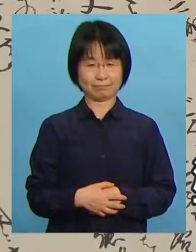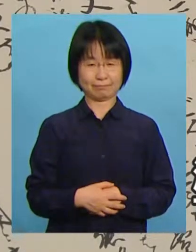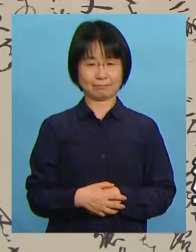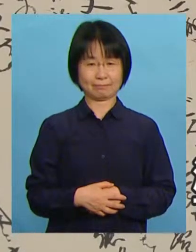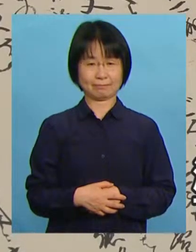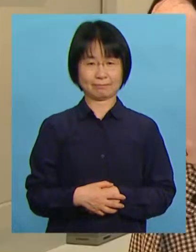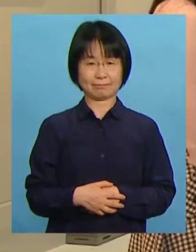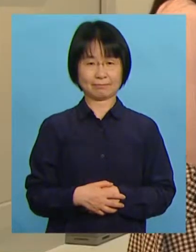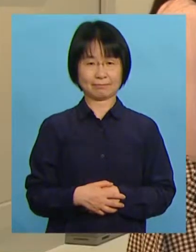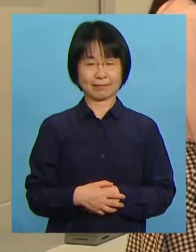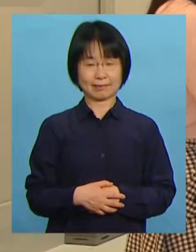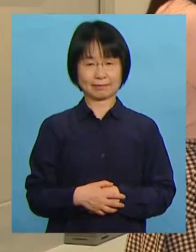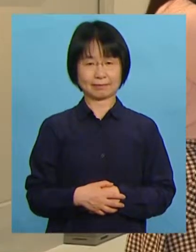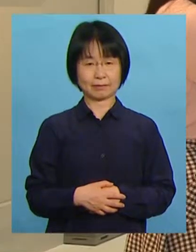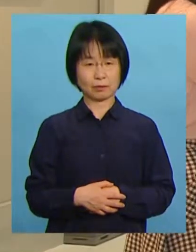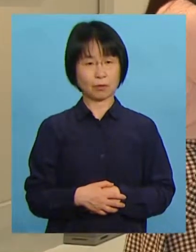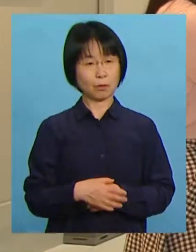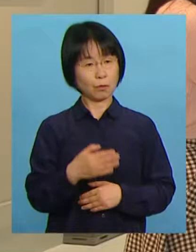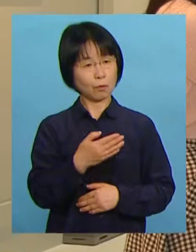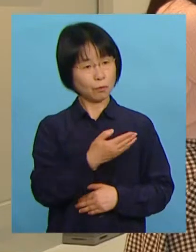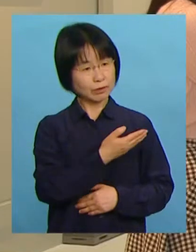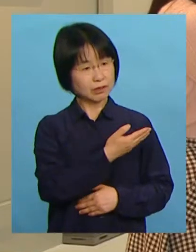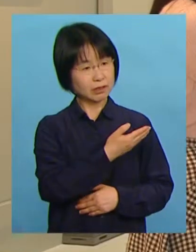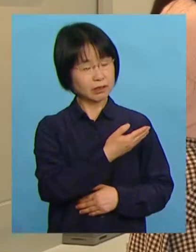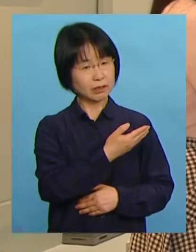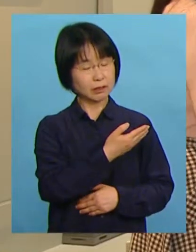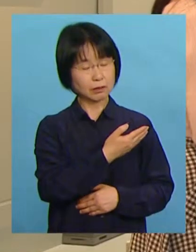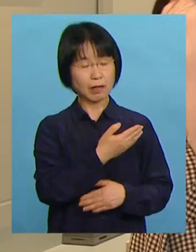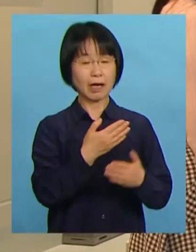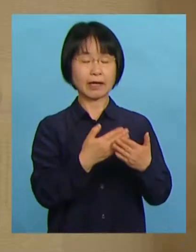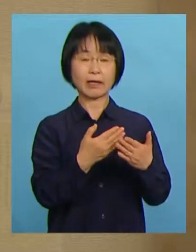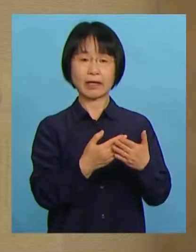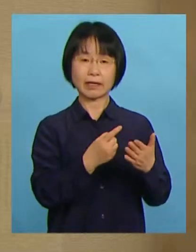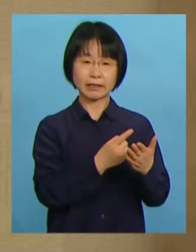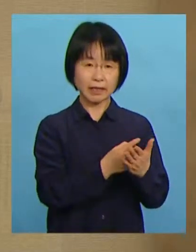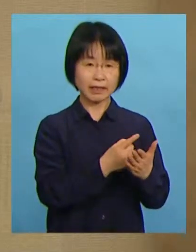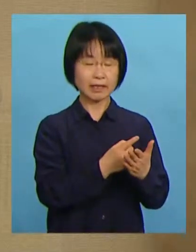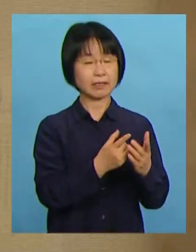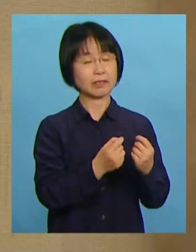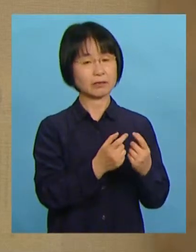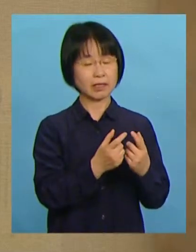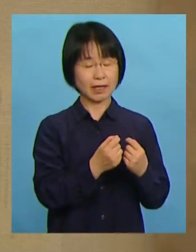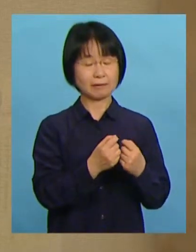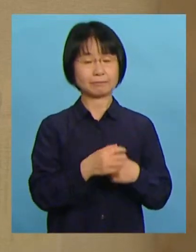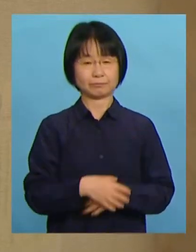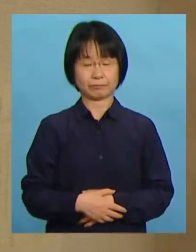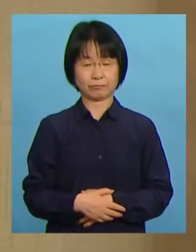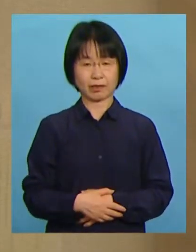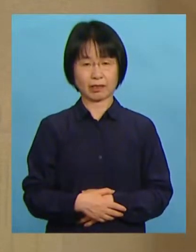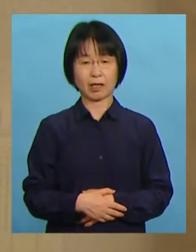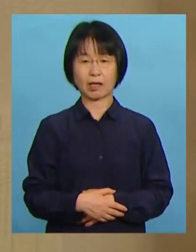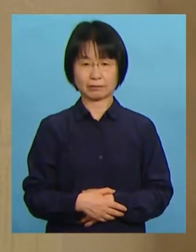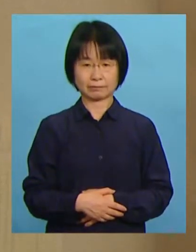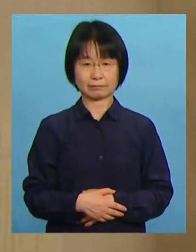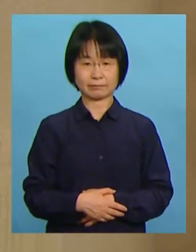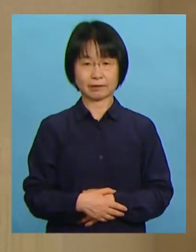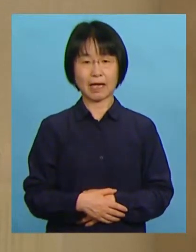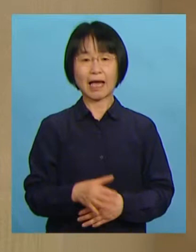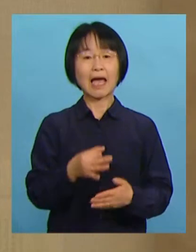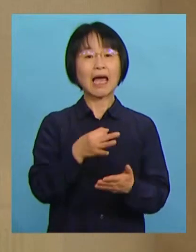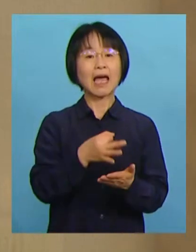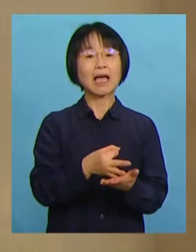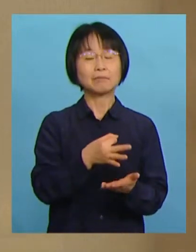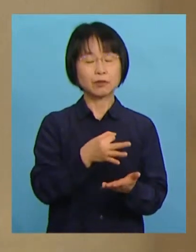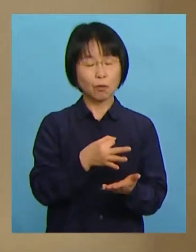。 上平さん、この掛け軸には文字が描かれていませんね。 はい、これはエピソードが